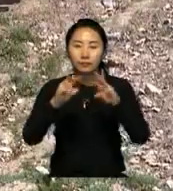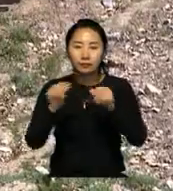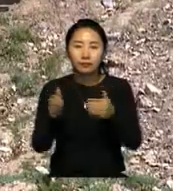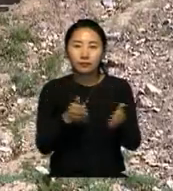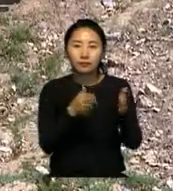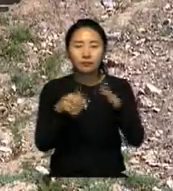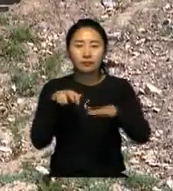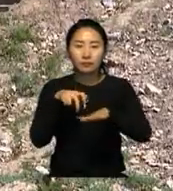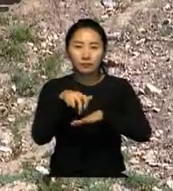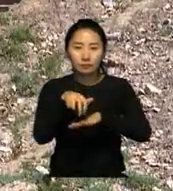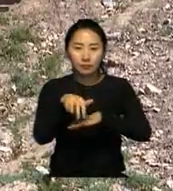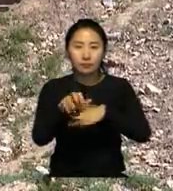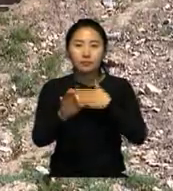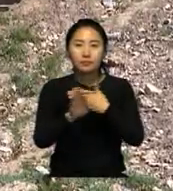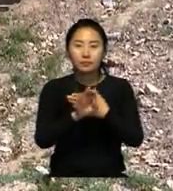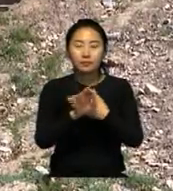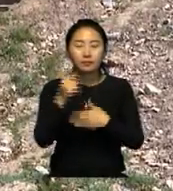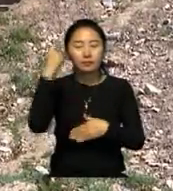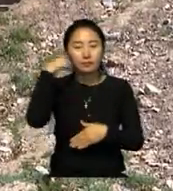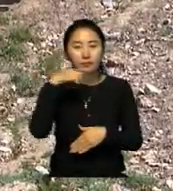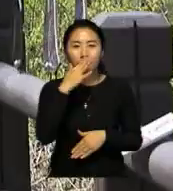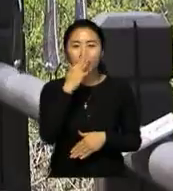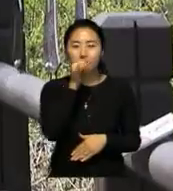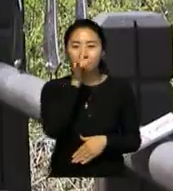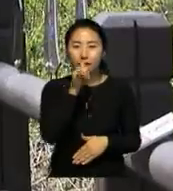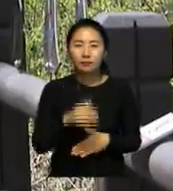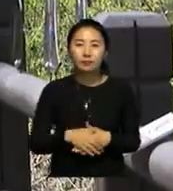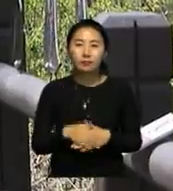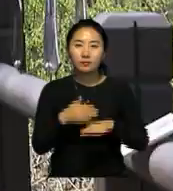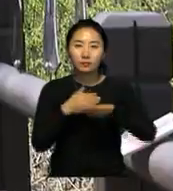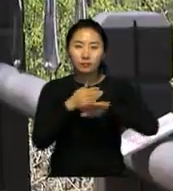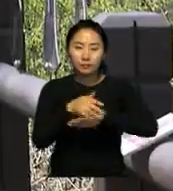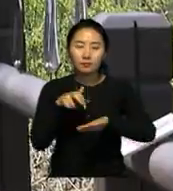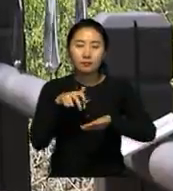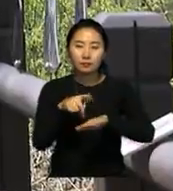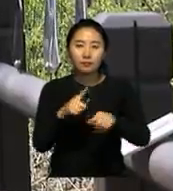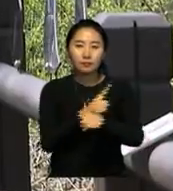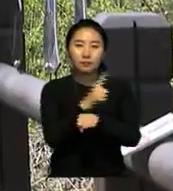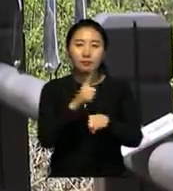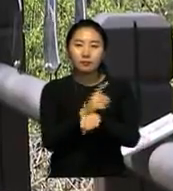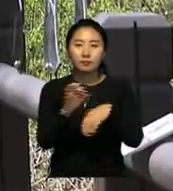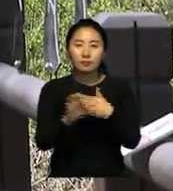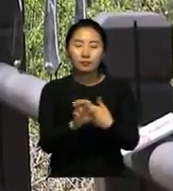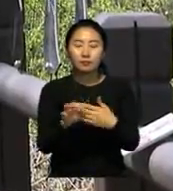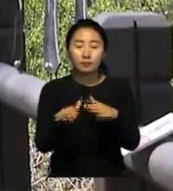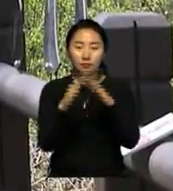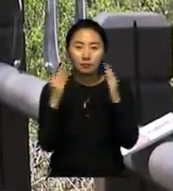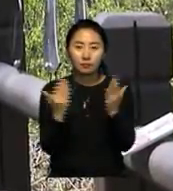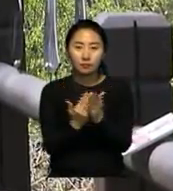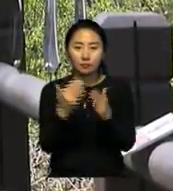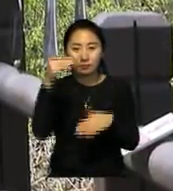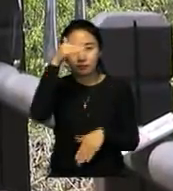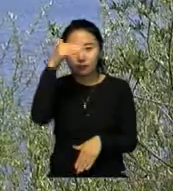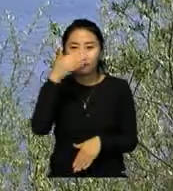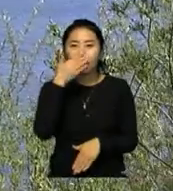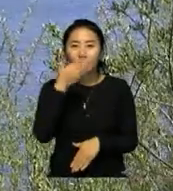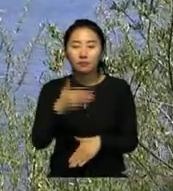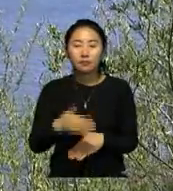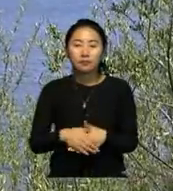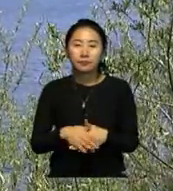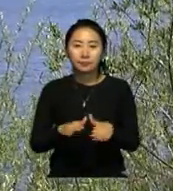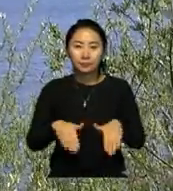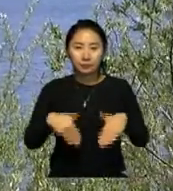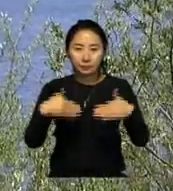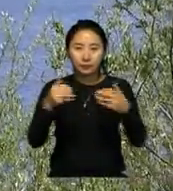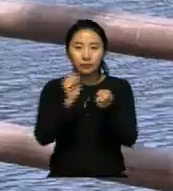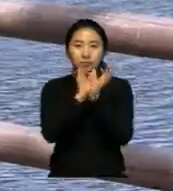이어진 산책로를 걷다 보면 만끽할 수 있습니다. 천천히 걸어도 한 시간이면 한 바퀴를 돌 수 있는 거리입니다.